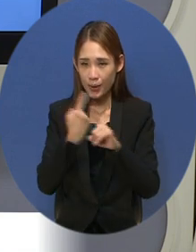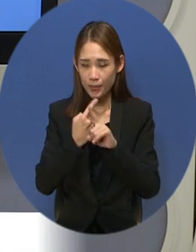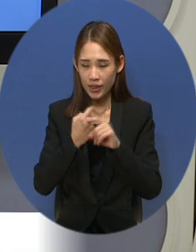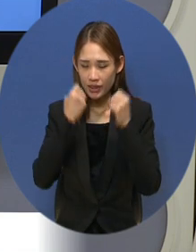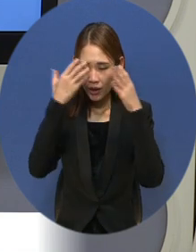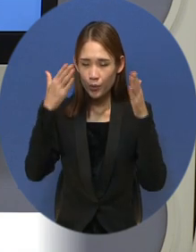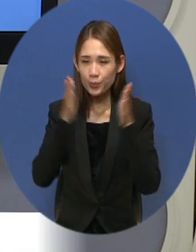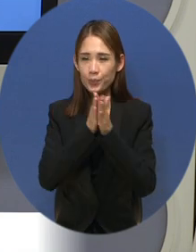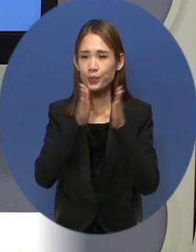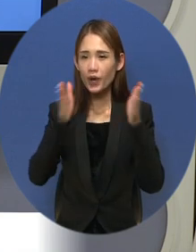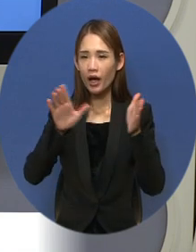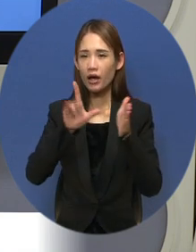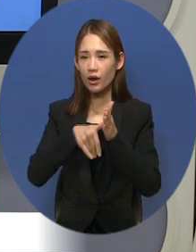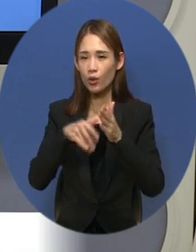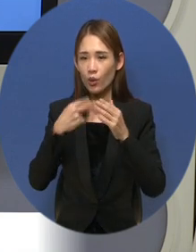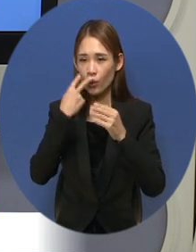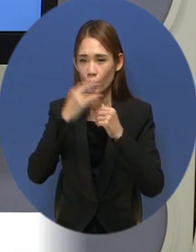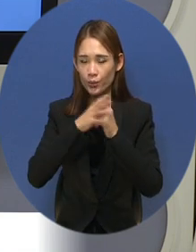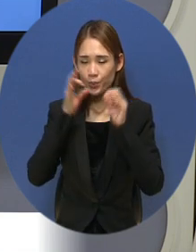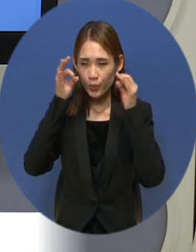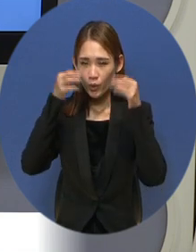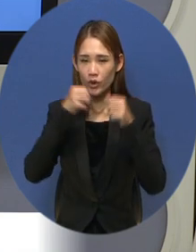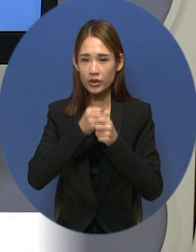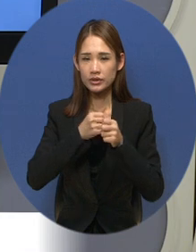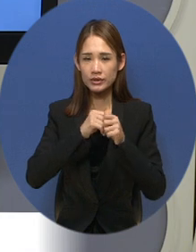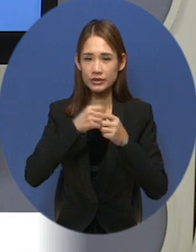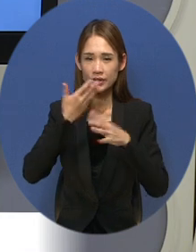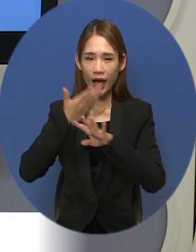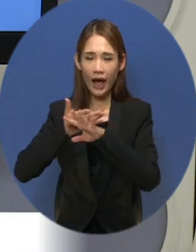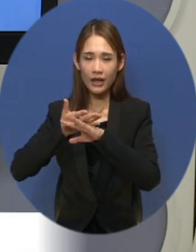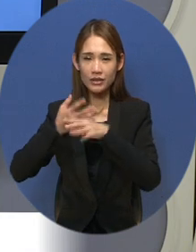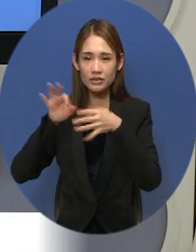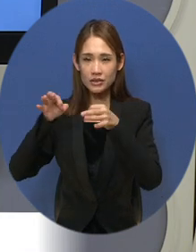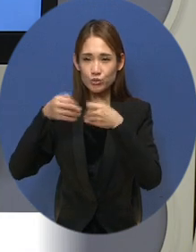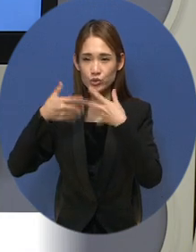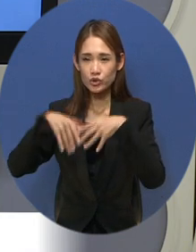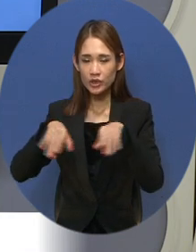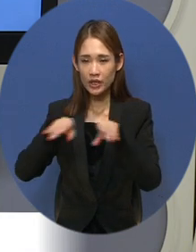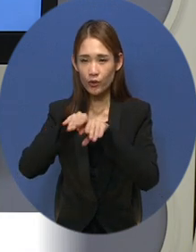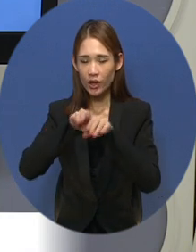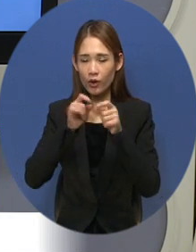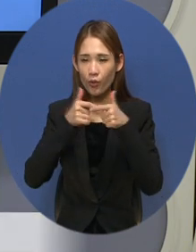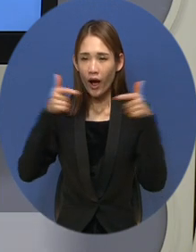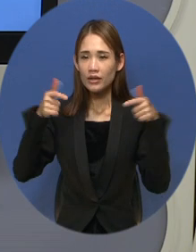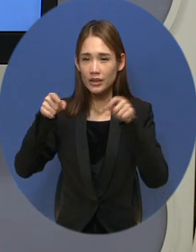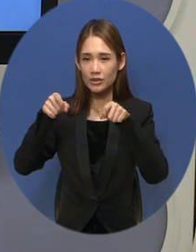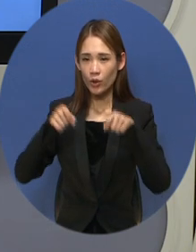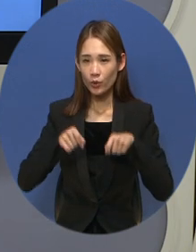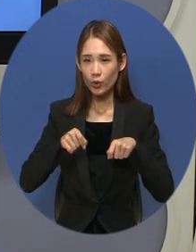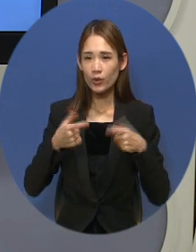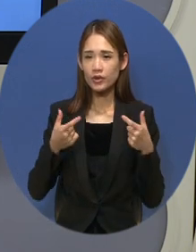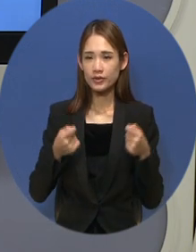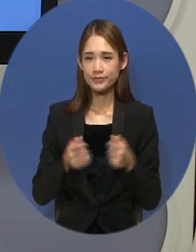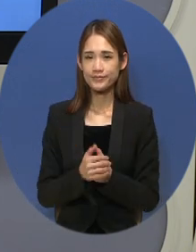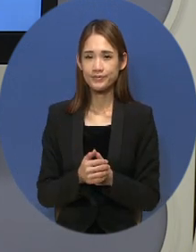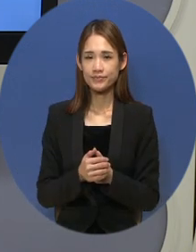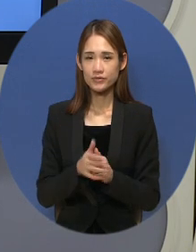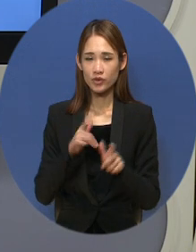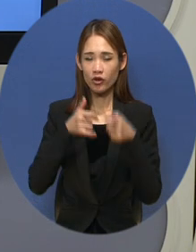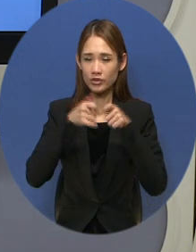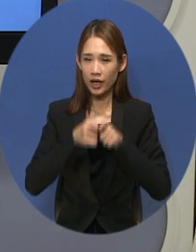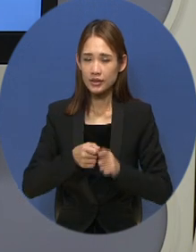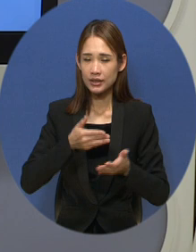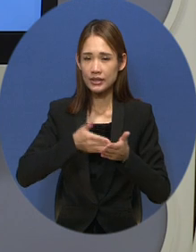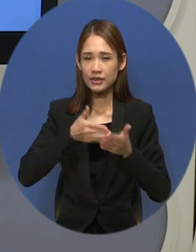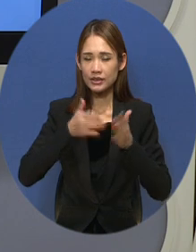향후 보험사와 증권사 등 타 금융기관의 도 확대 적용할 예정입니다 이밖에 자세한